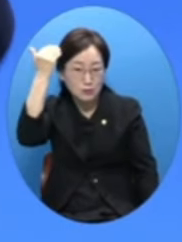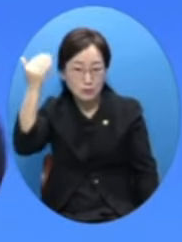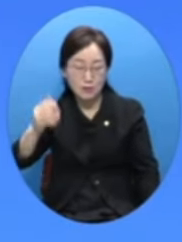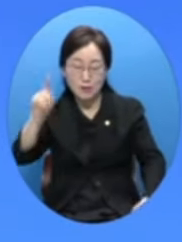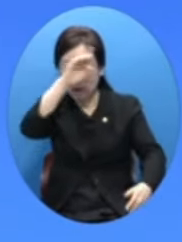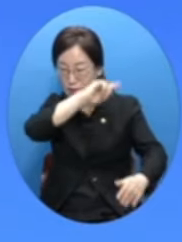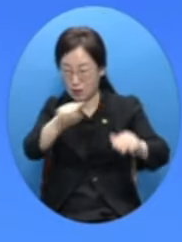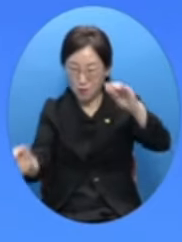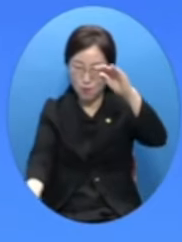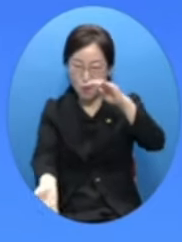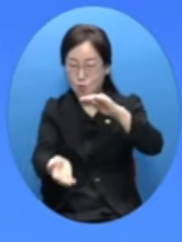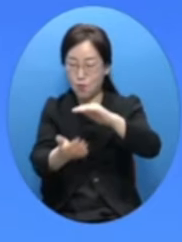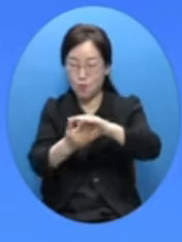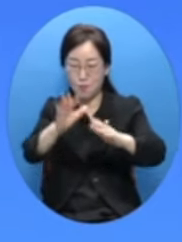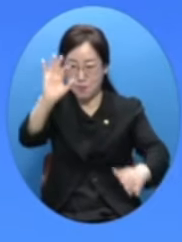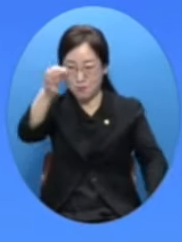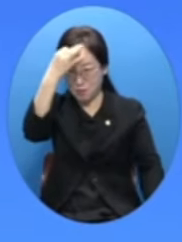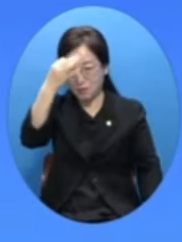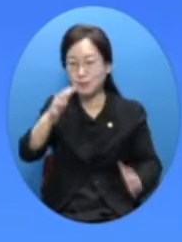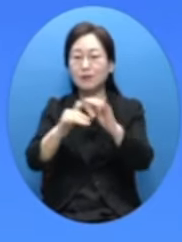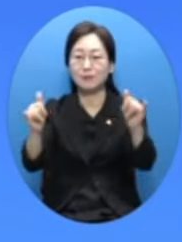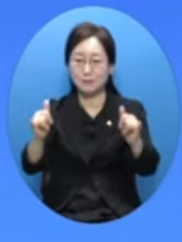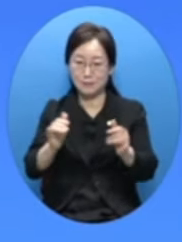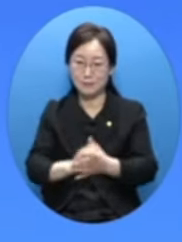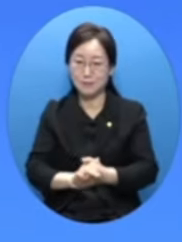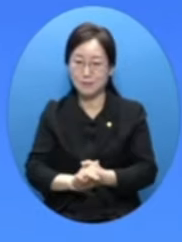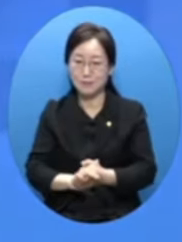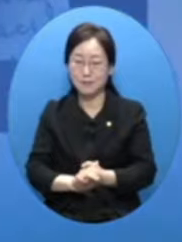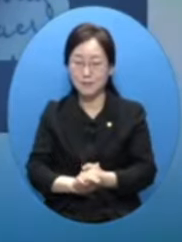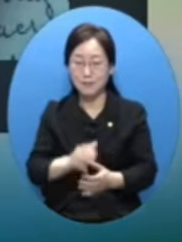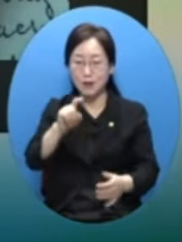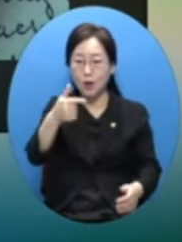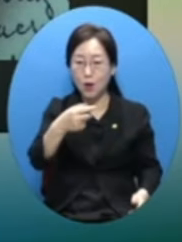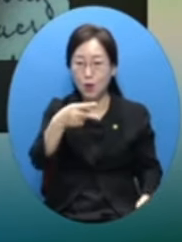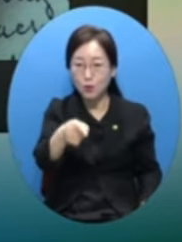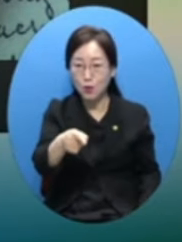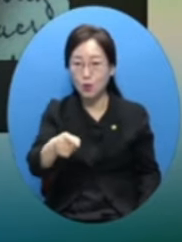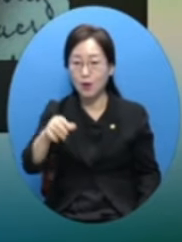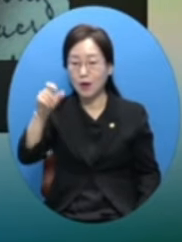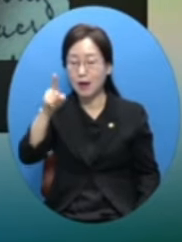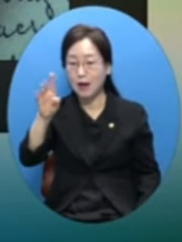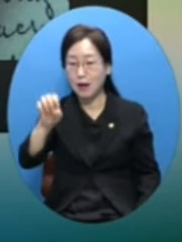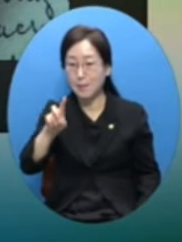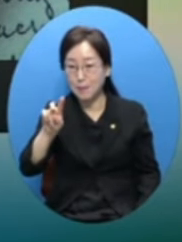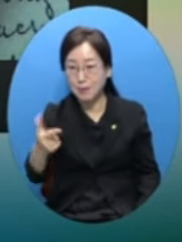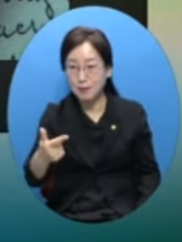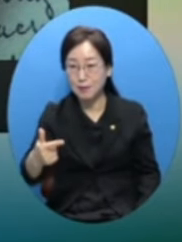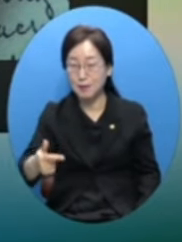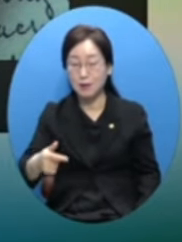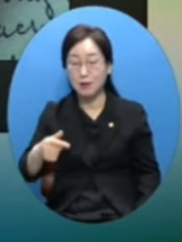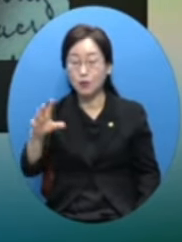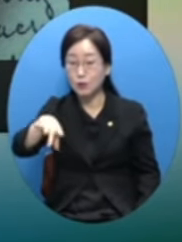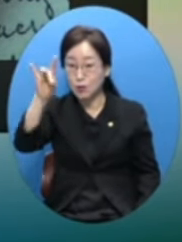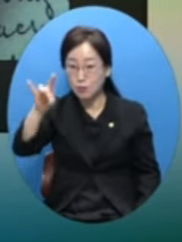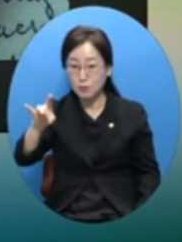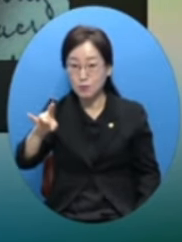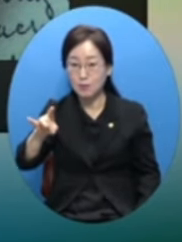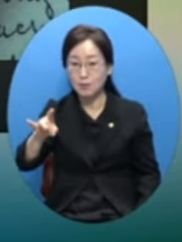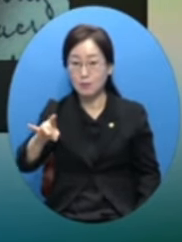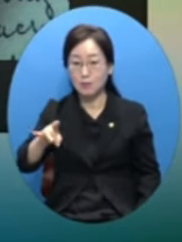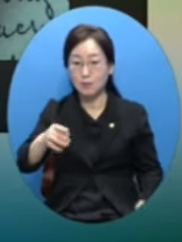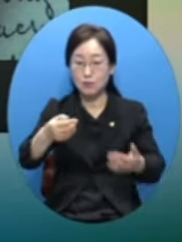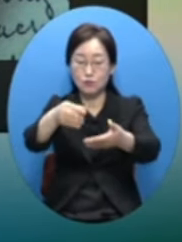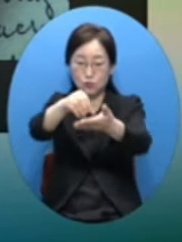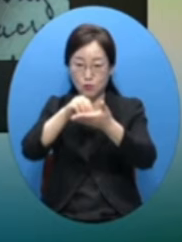최고의 실력을 갖춘 선교사들이었습니다. 언도우소 선교사님, 아펜셀러 선교사님, 우리 함께 최초로 들어온 선교사님이죠.